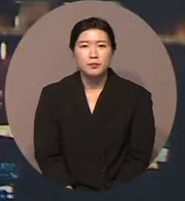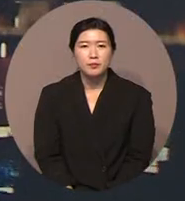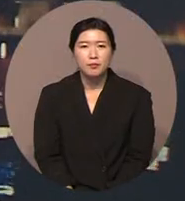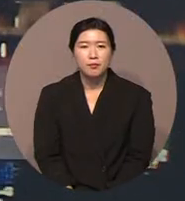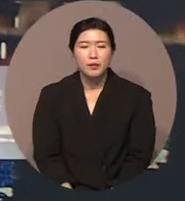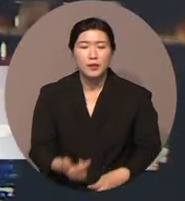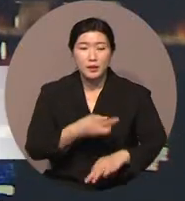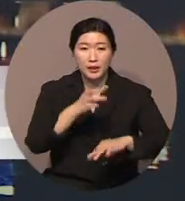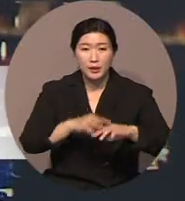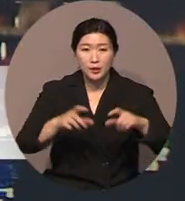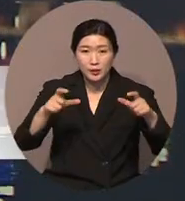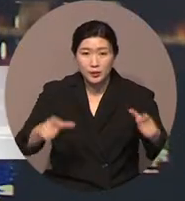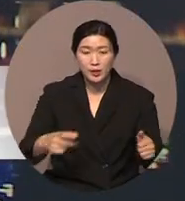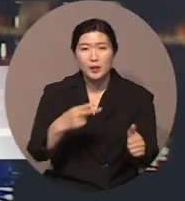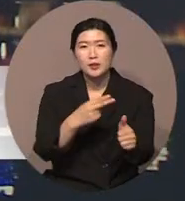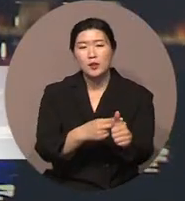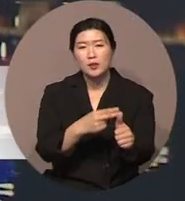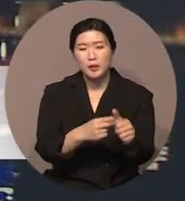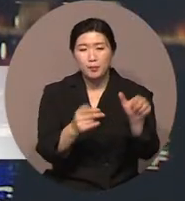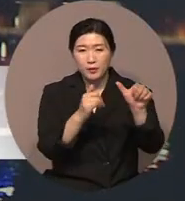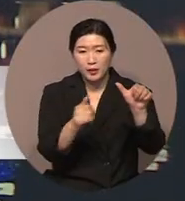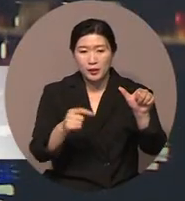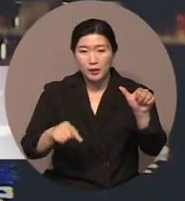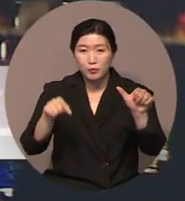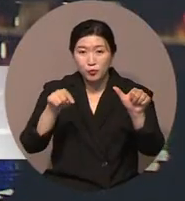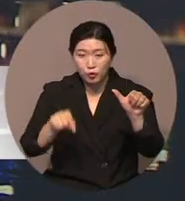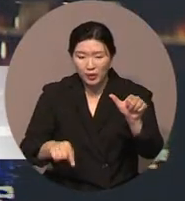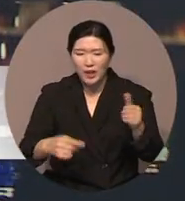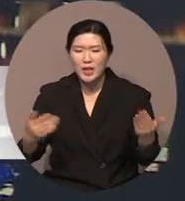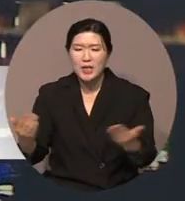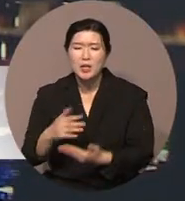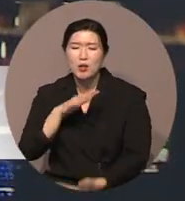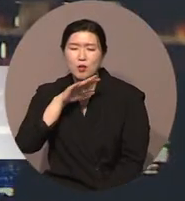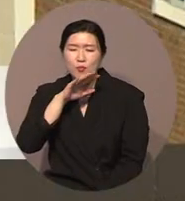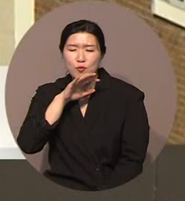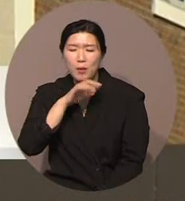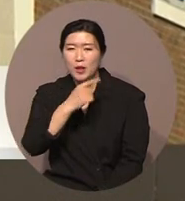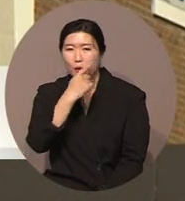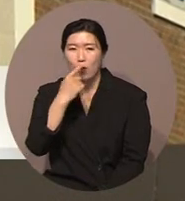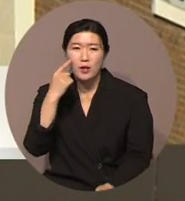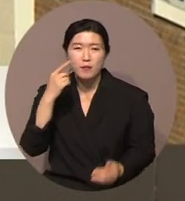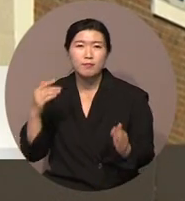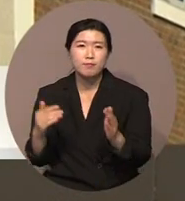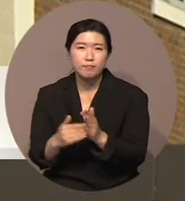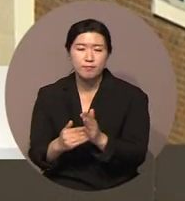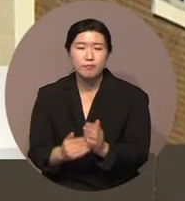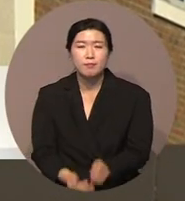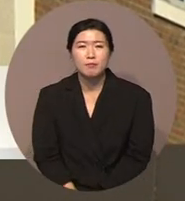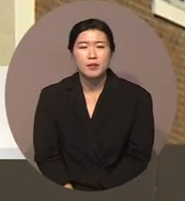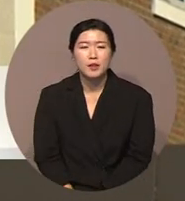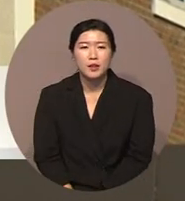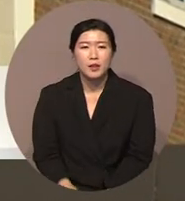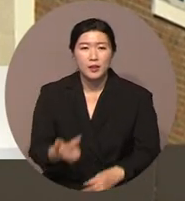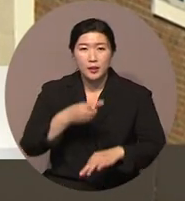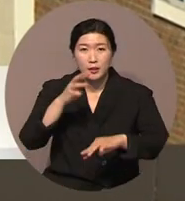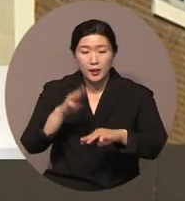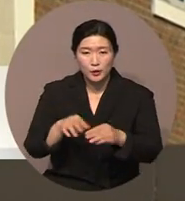대전지역 교사 5명 가운데 한 명은 현재 업무에 불만이 있는 것으로 나타났습니다 대전